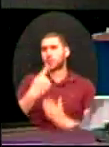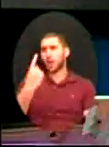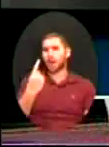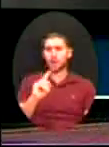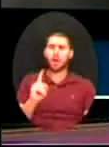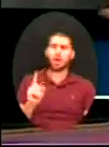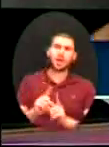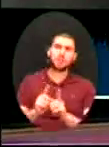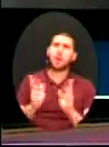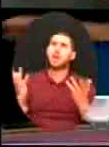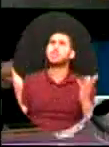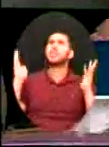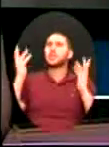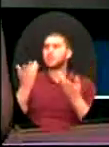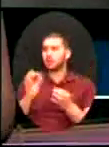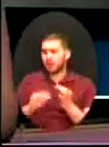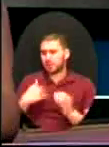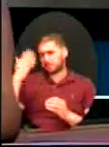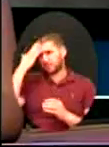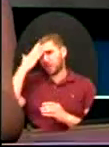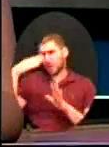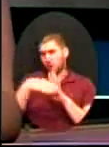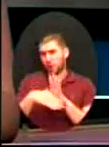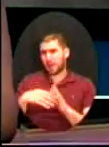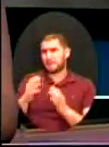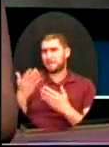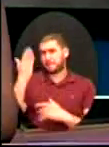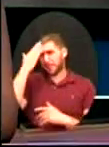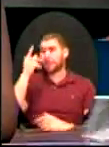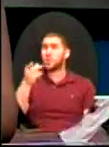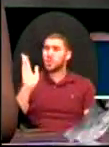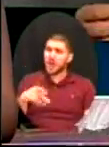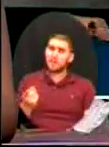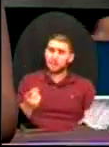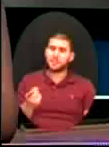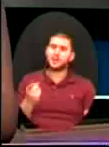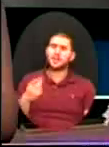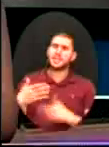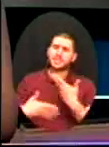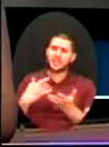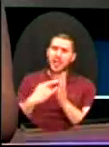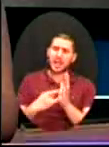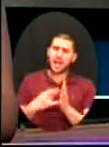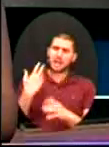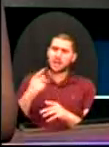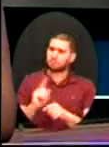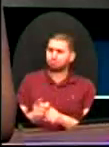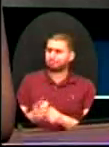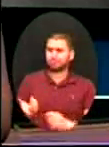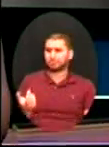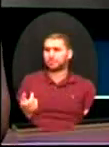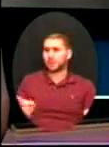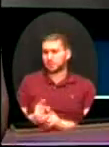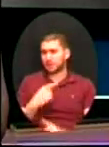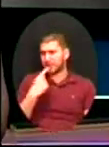נקשור לו כתרים, אין בו יותר מדי, אין בו כלום, אני מכירה את החוק הזה בעל פה. בסופו של דבר הוא גם יודעים שתהליך החקיקה שלו היה אגב באישון לילה, ככה קוראים לזה.